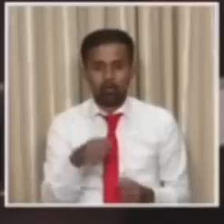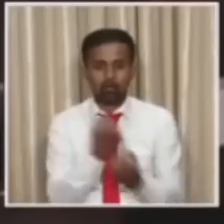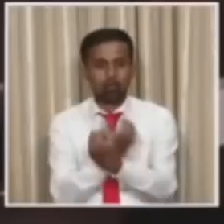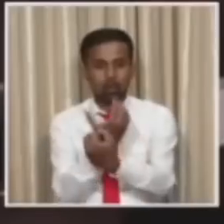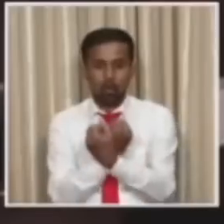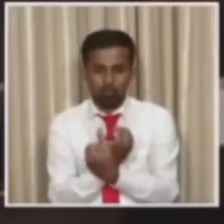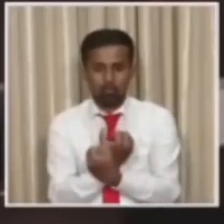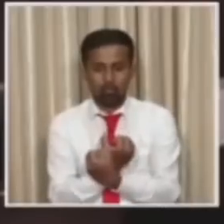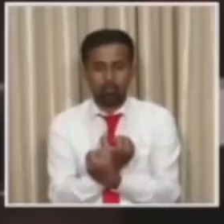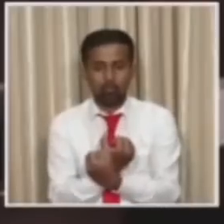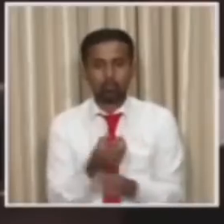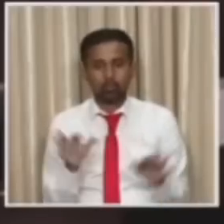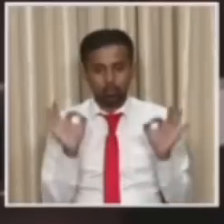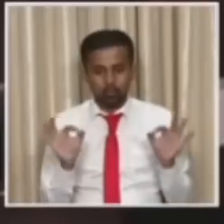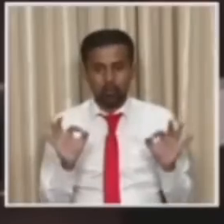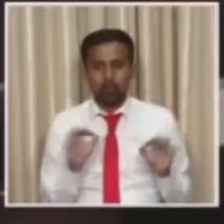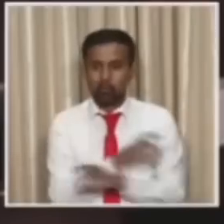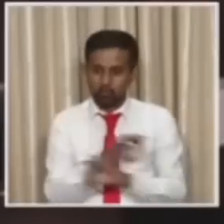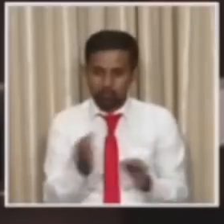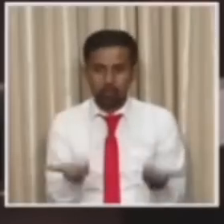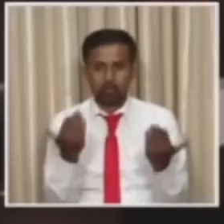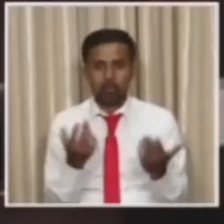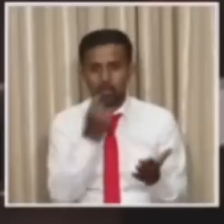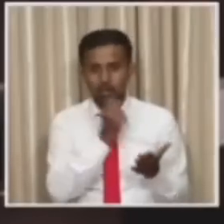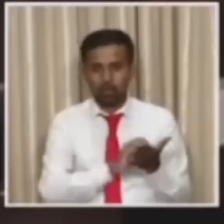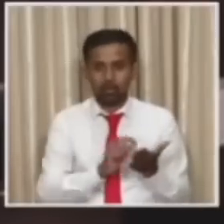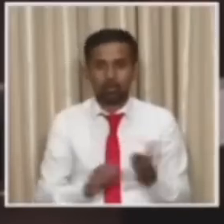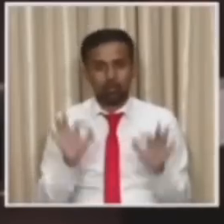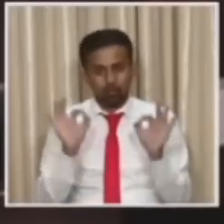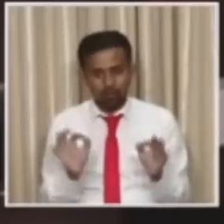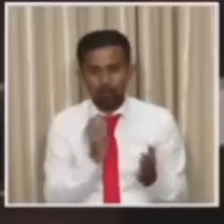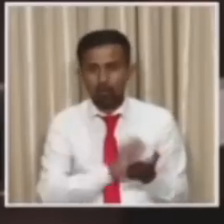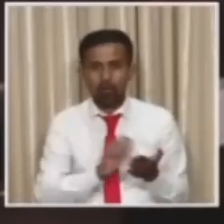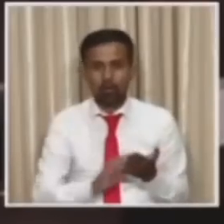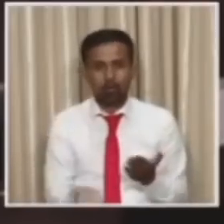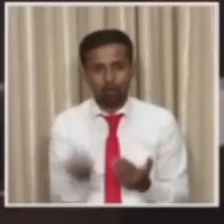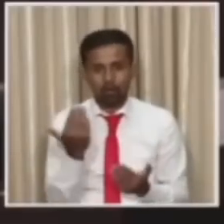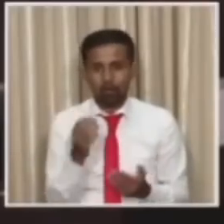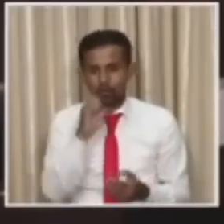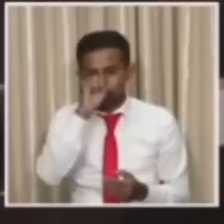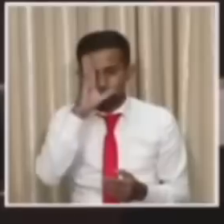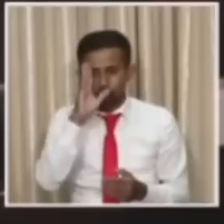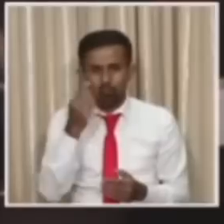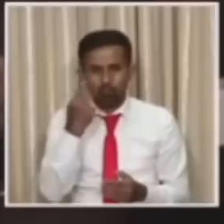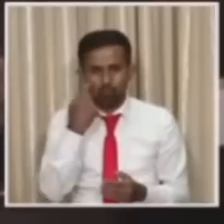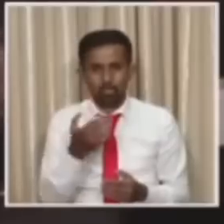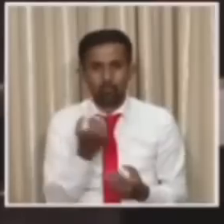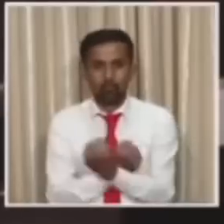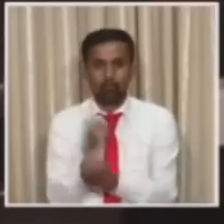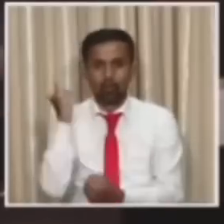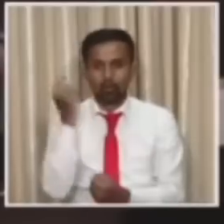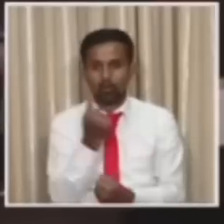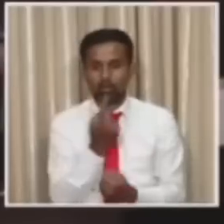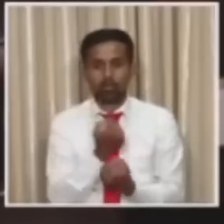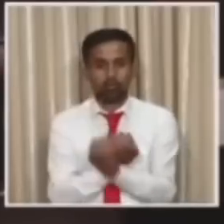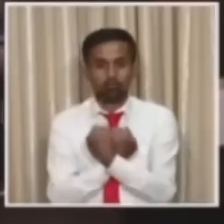ගන්න නම් ඒක හරි ක්‍රමවේදයක් ෆලෝ කරන්න. කට උත්තරයක් ගන්න නම් හරි කට උත්තරයක් ගන්න. එහෙම නැත්නම් මේ උදේ මම දැක්කේ පොලිසි නිලධාරියෙක් කියනවා ඇරස්